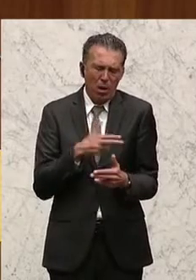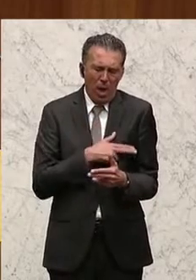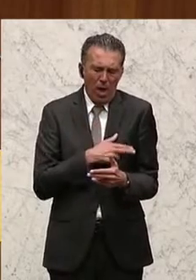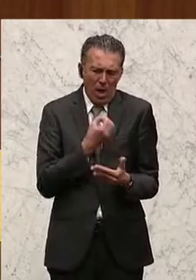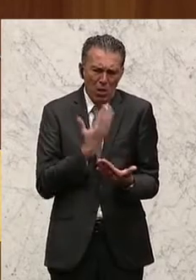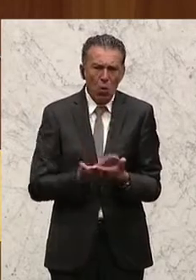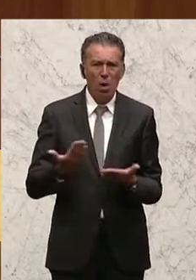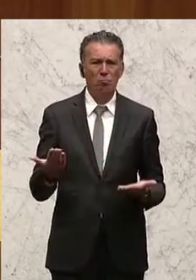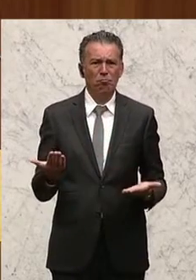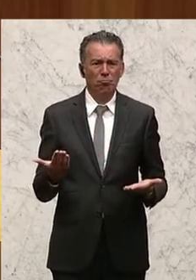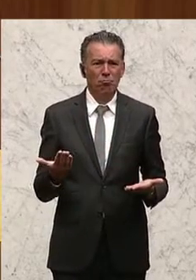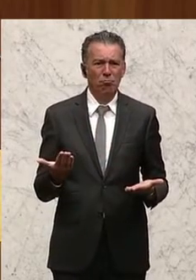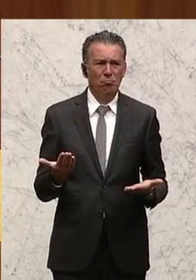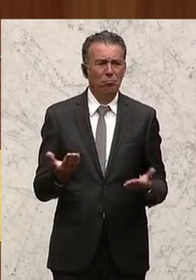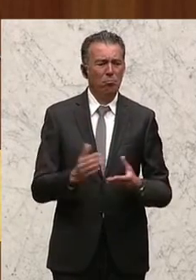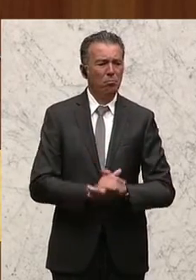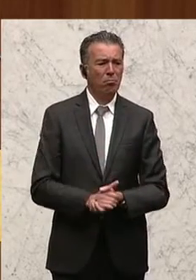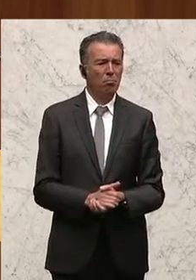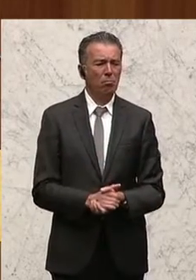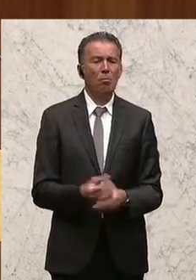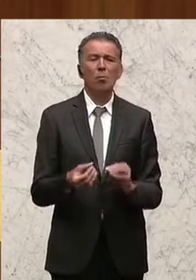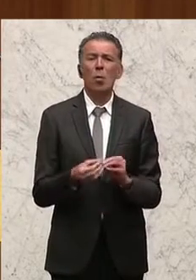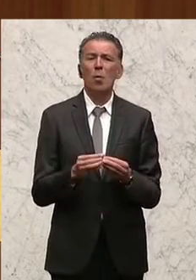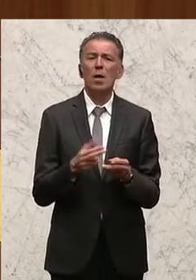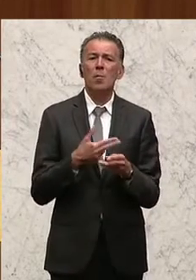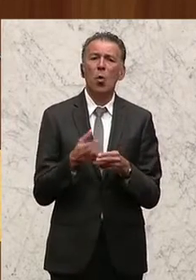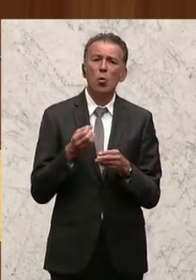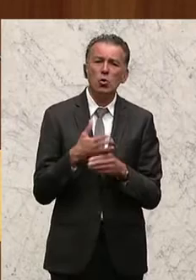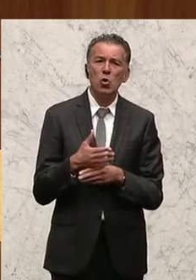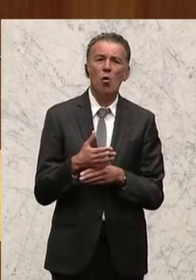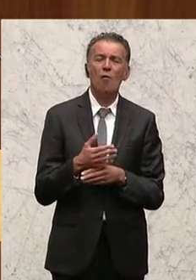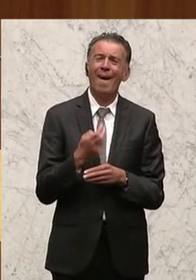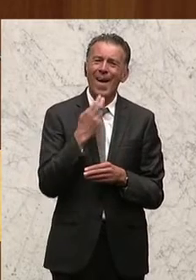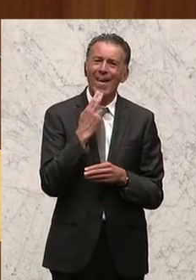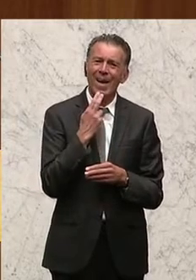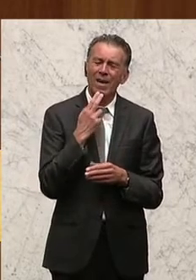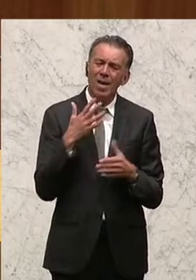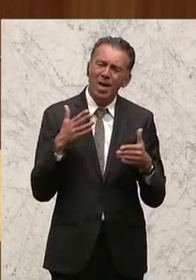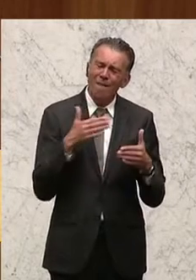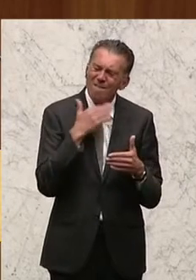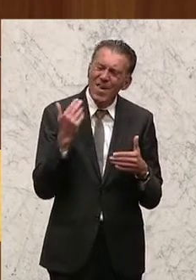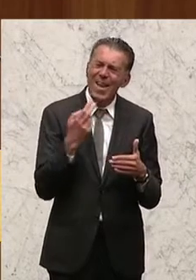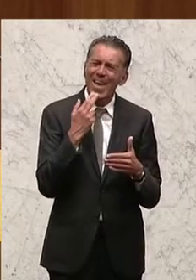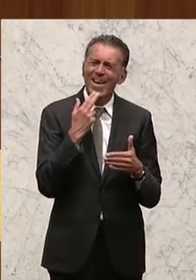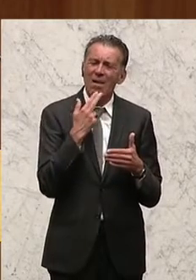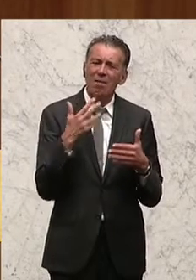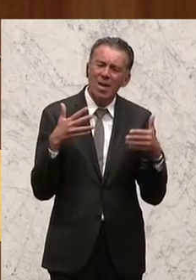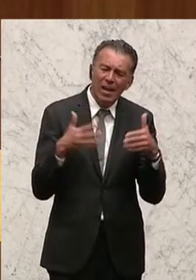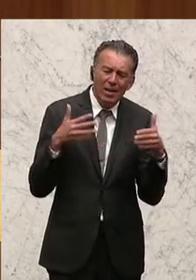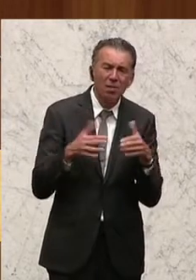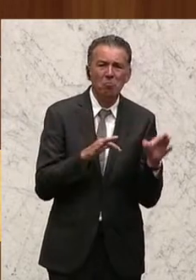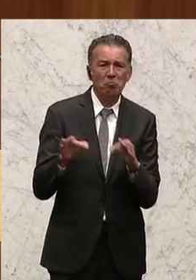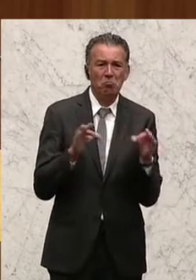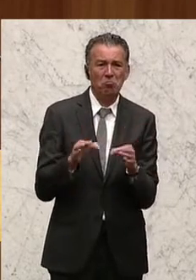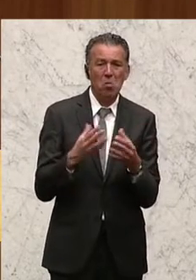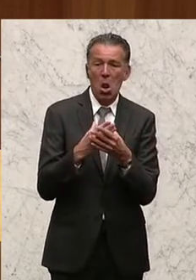Wie gesagt, Problempunkt: Rohstoff- und energieintensive Industrie. Derzeit keine Lösung in Sicht,